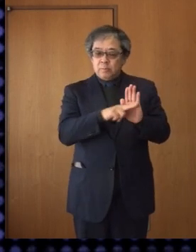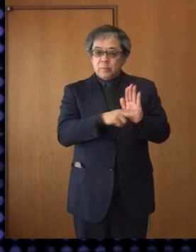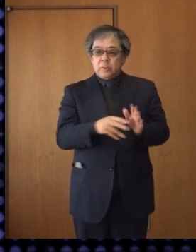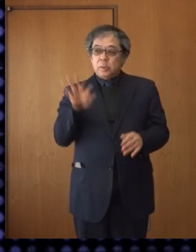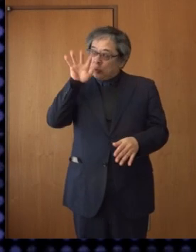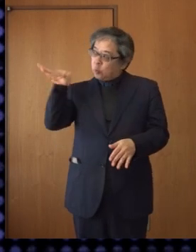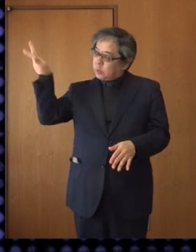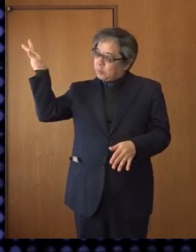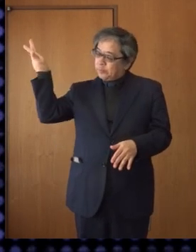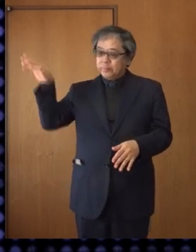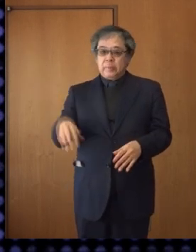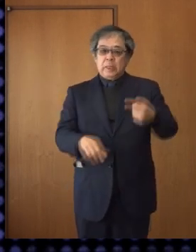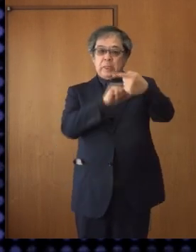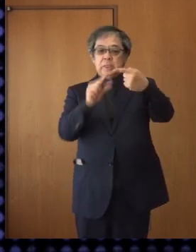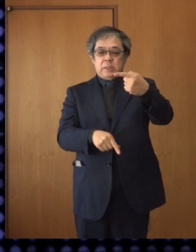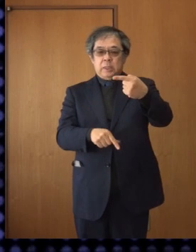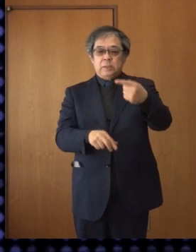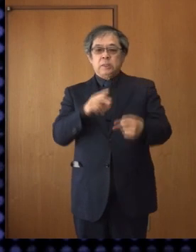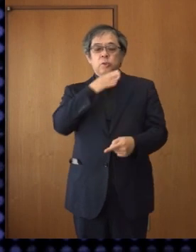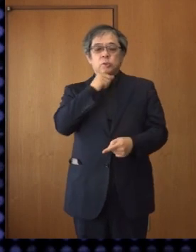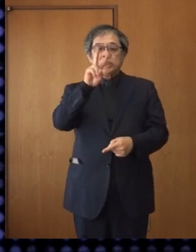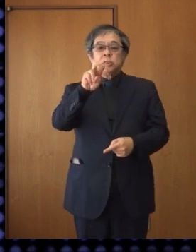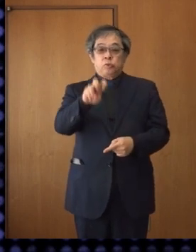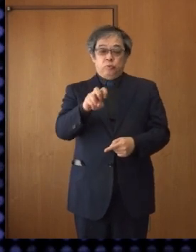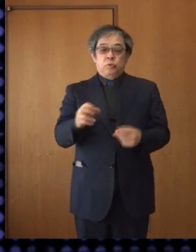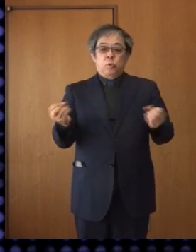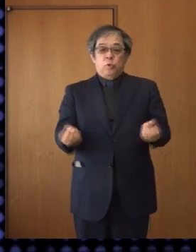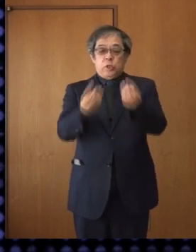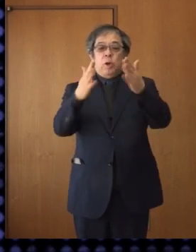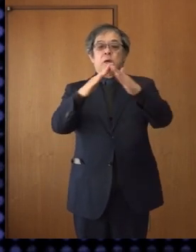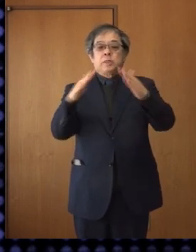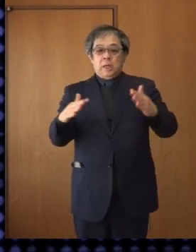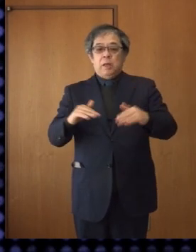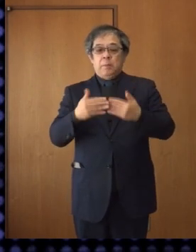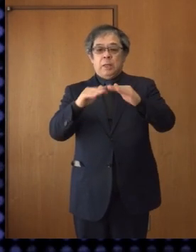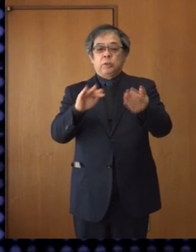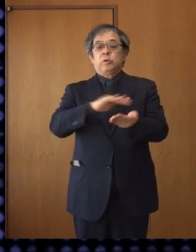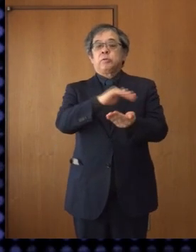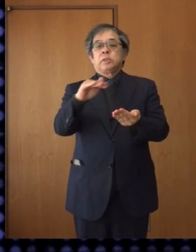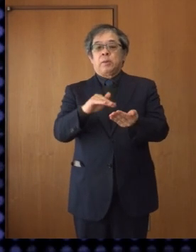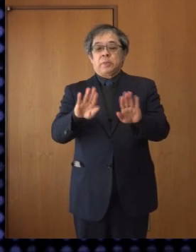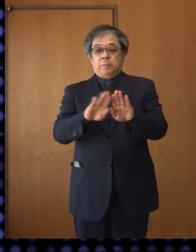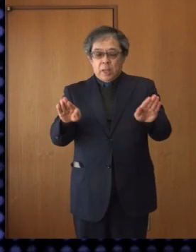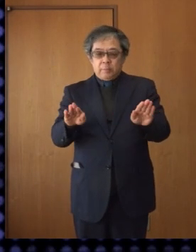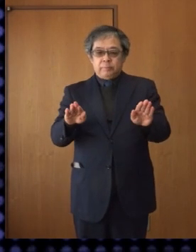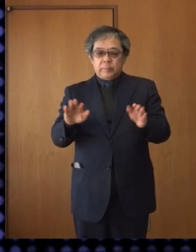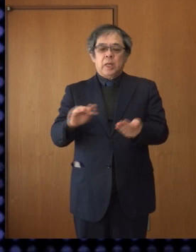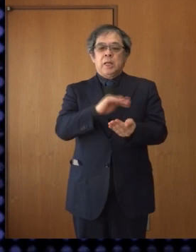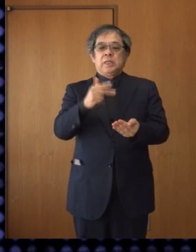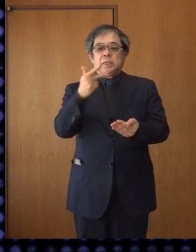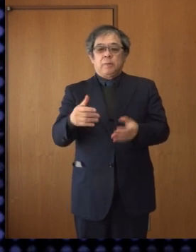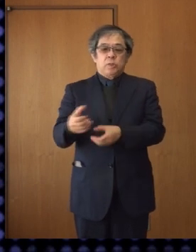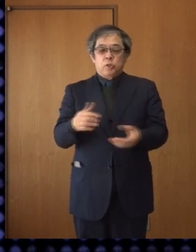1月には20歳を祝う会がパルテノン多摩で、多摩市消防団の出初め式